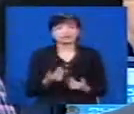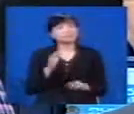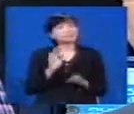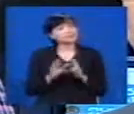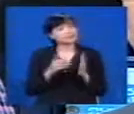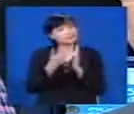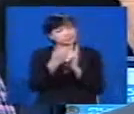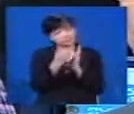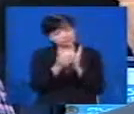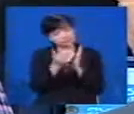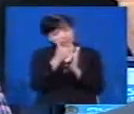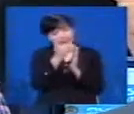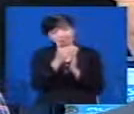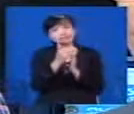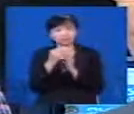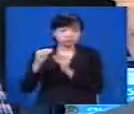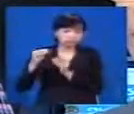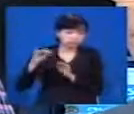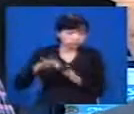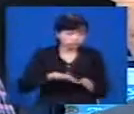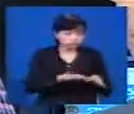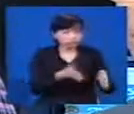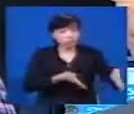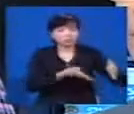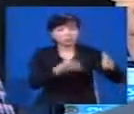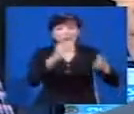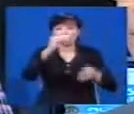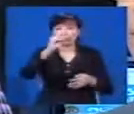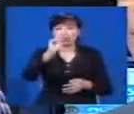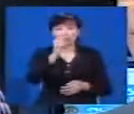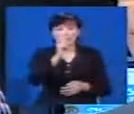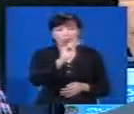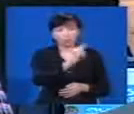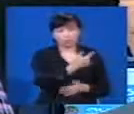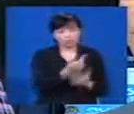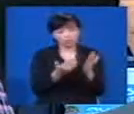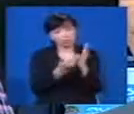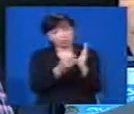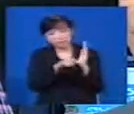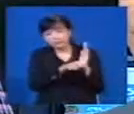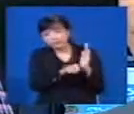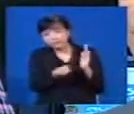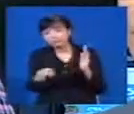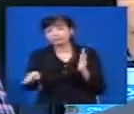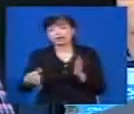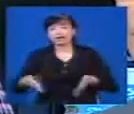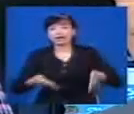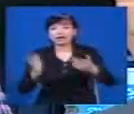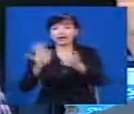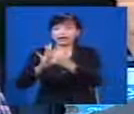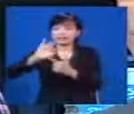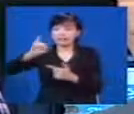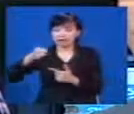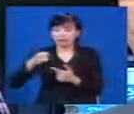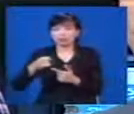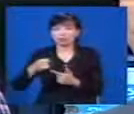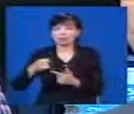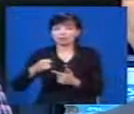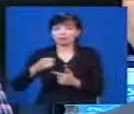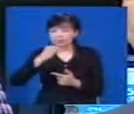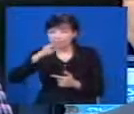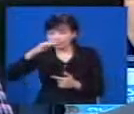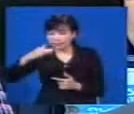คตะวันออกเฉียงเหนือเราก็เอาผันไปลงแม่น้ำโขงถ้าภาคกลางและภาคตะวันออกก็ลงมาน้ำเจ้าพยานะครับแล้วก็ไปบางปะกงเพื่อลงทะเล